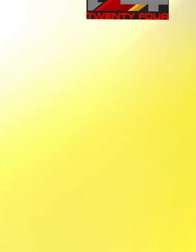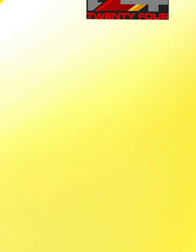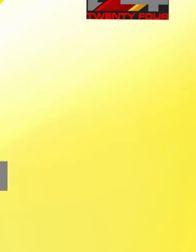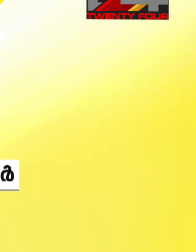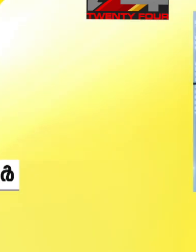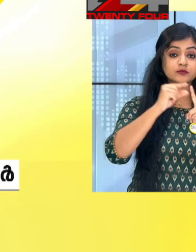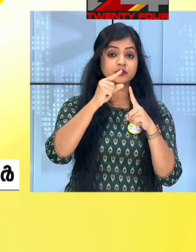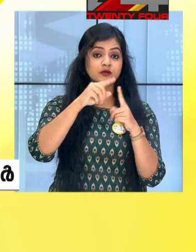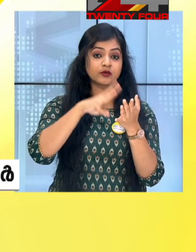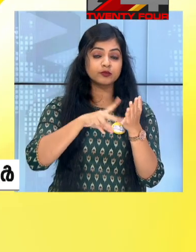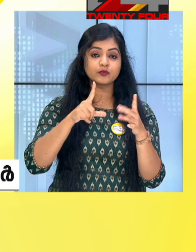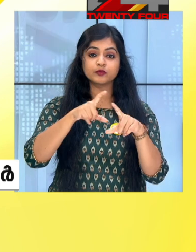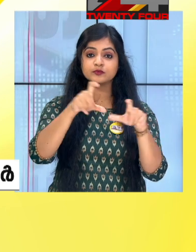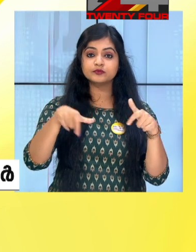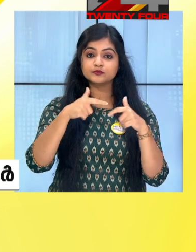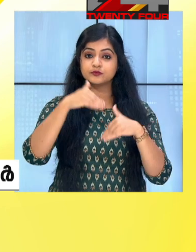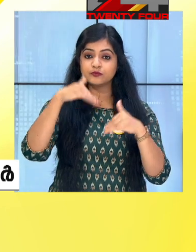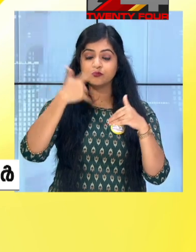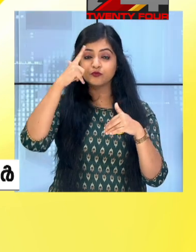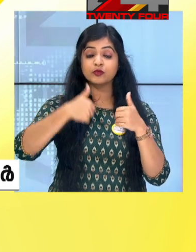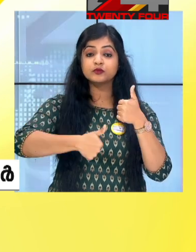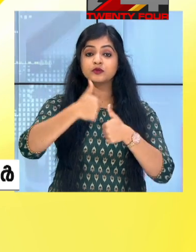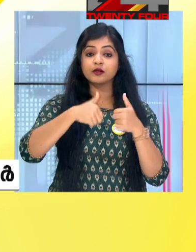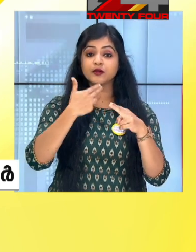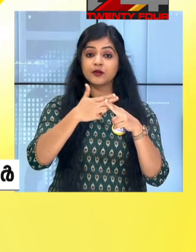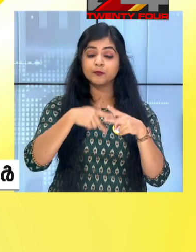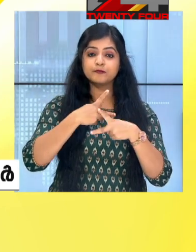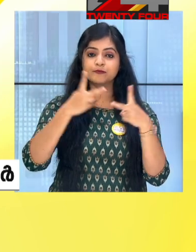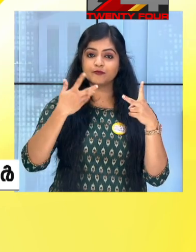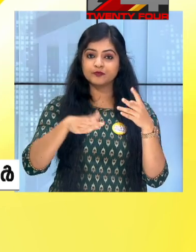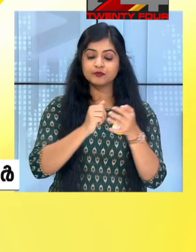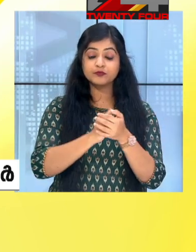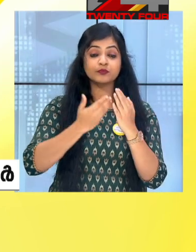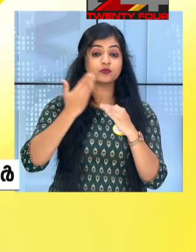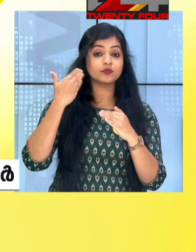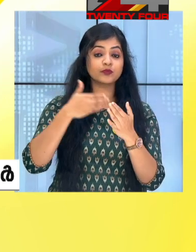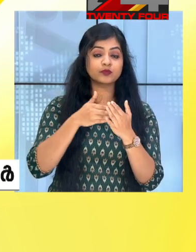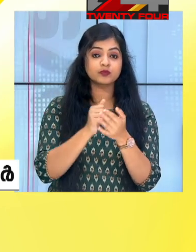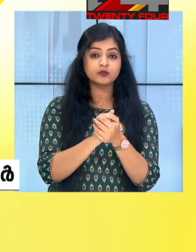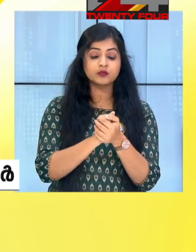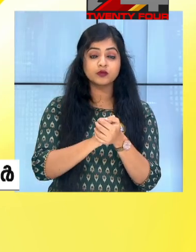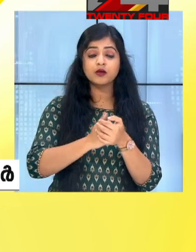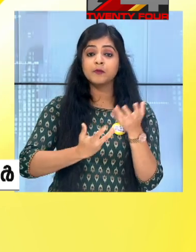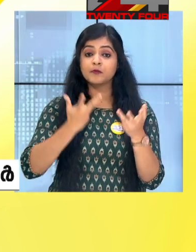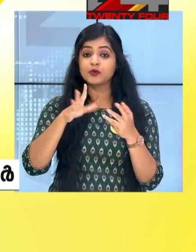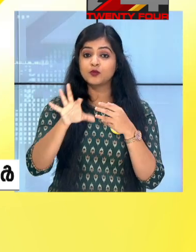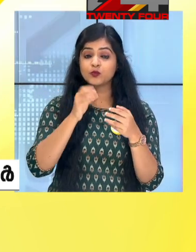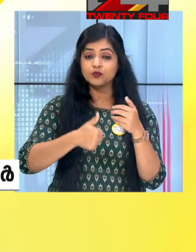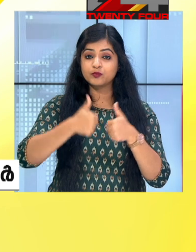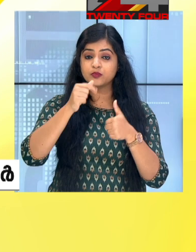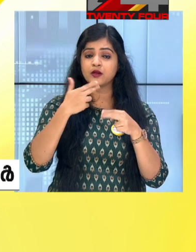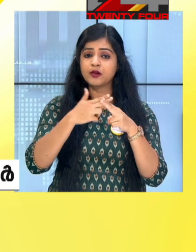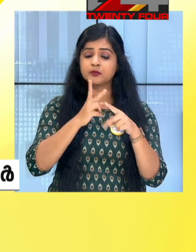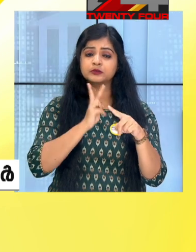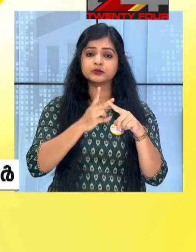CPIയും ലോക്സഭാ തെരഞ്ഞെടുപ്പിനുള്ള സ്ഥാനാർത്ഥികളെ പ്രഖ്യാപിച്ചിരിക്കുന്നു. മുമ്പ് സാധ്യതാ പട്ടിക പുറത്തു വന്ന അതേ പേരുകൾക്ക്